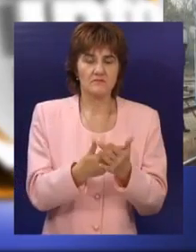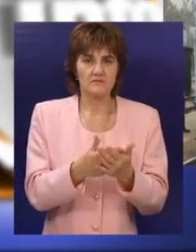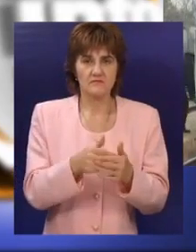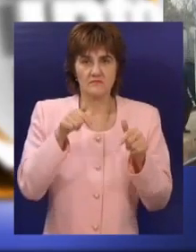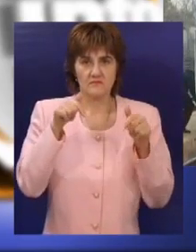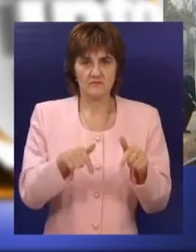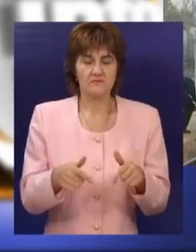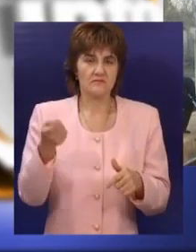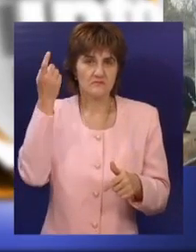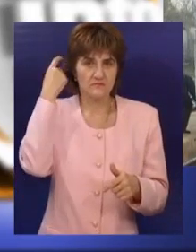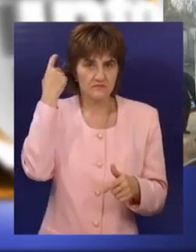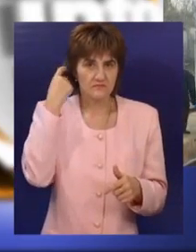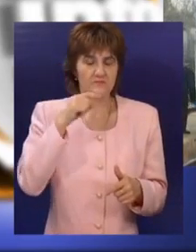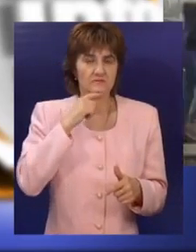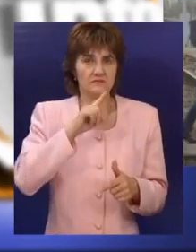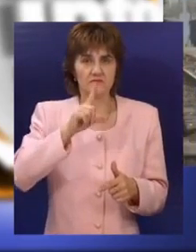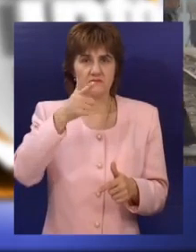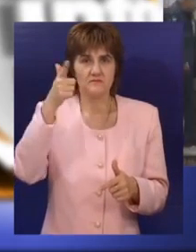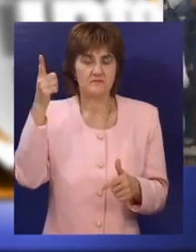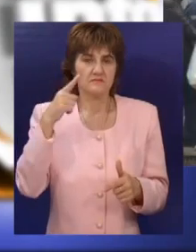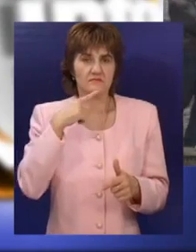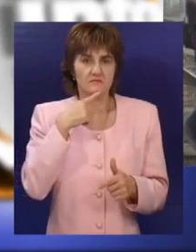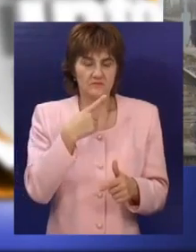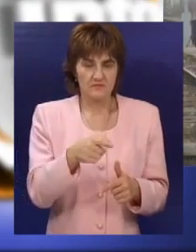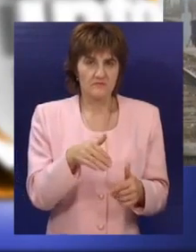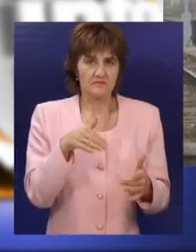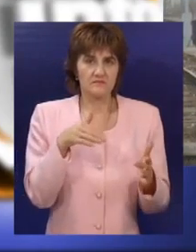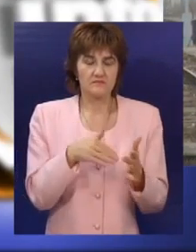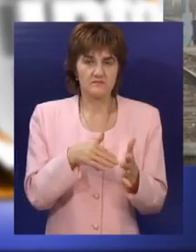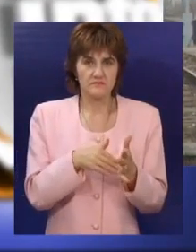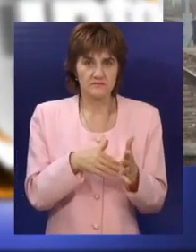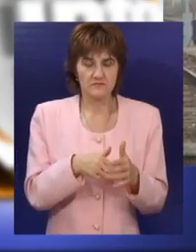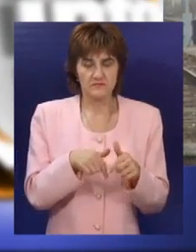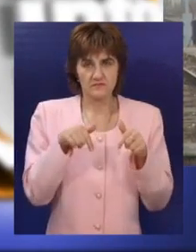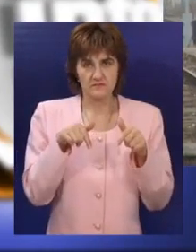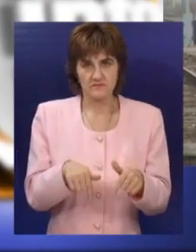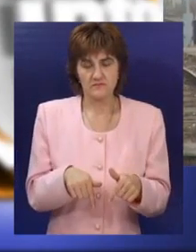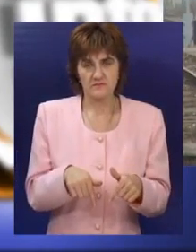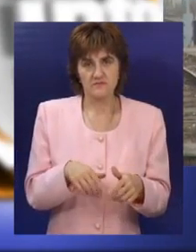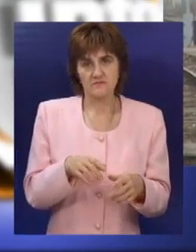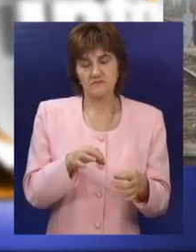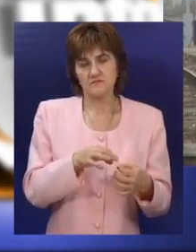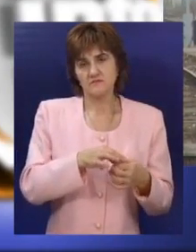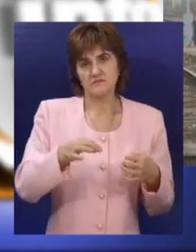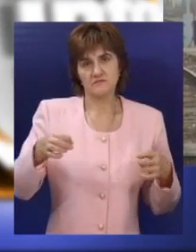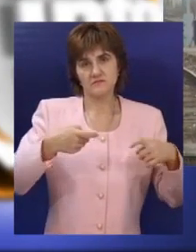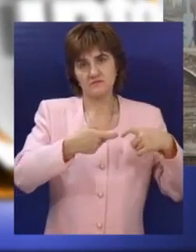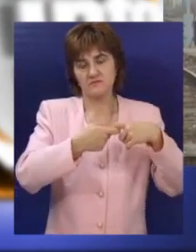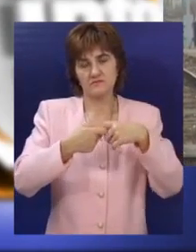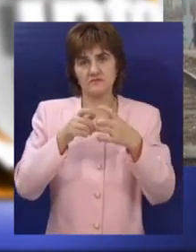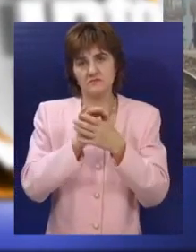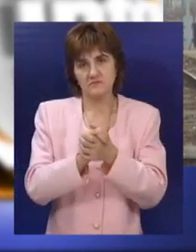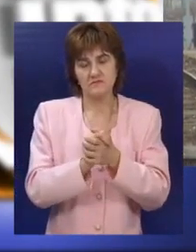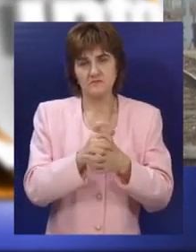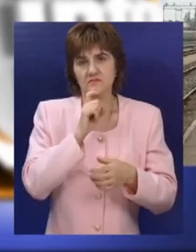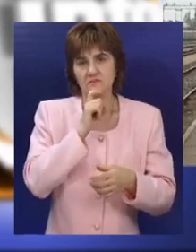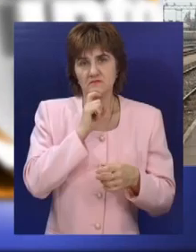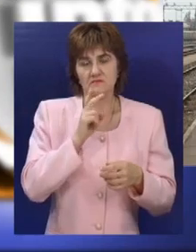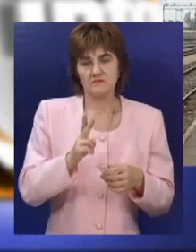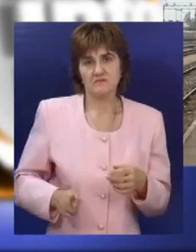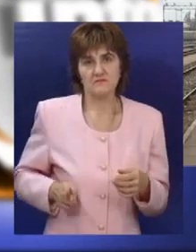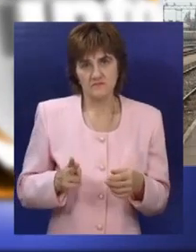partnere, Pokrajinski sekretarijat za privredu, Evroregionalnu razvojnu agenciju DKMT iz Segedina, kao i povezane partnere